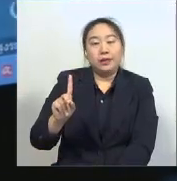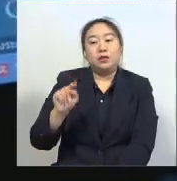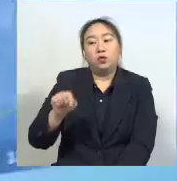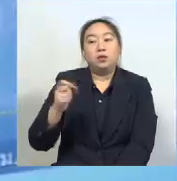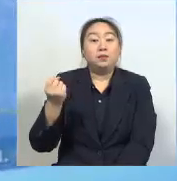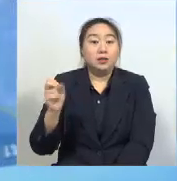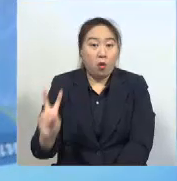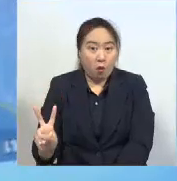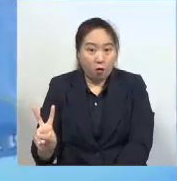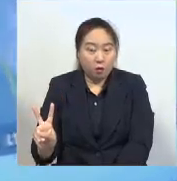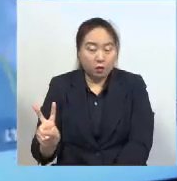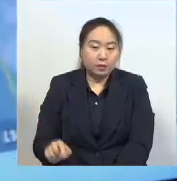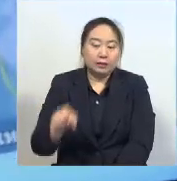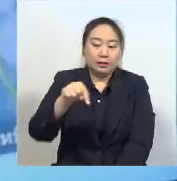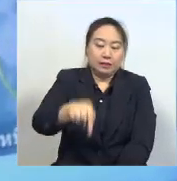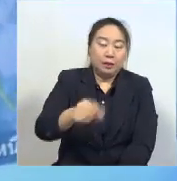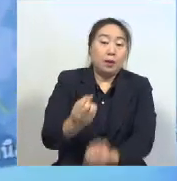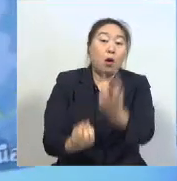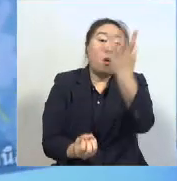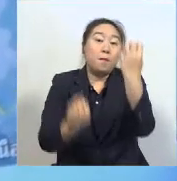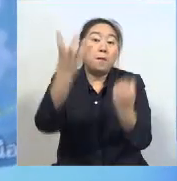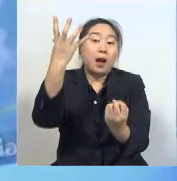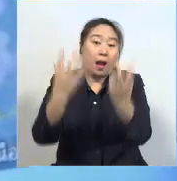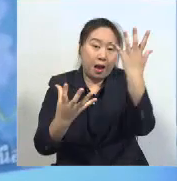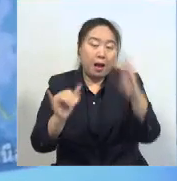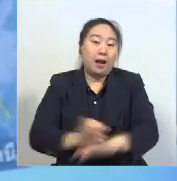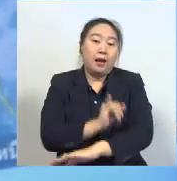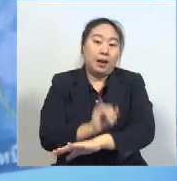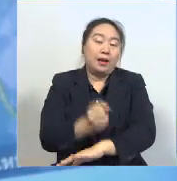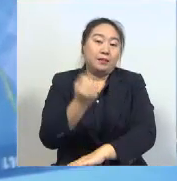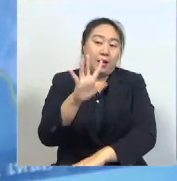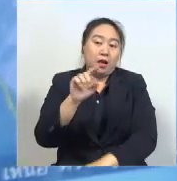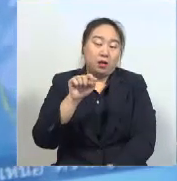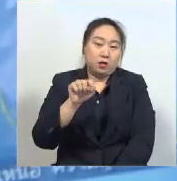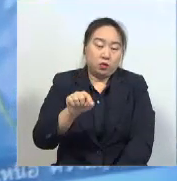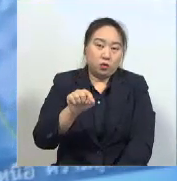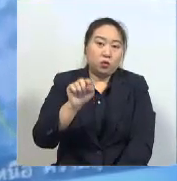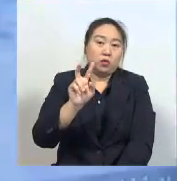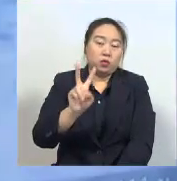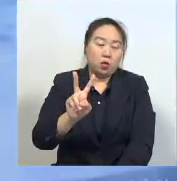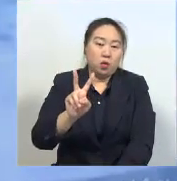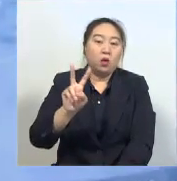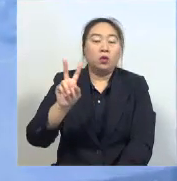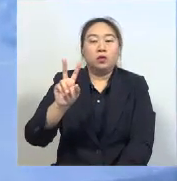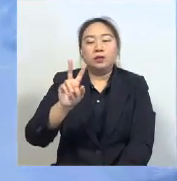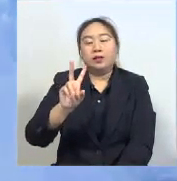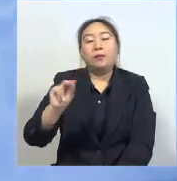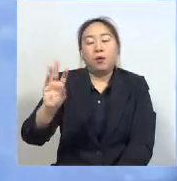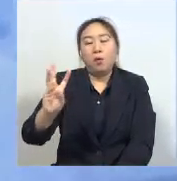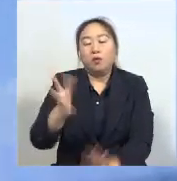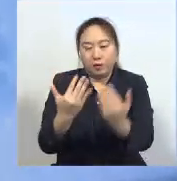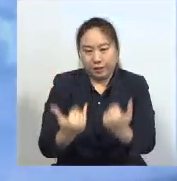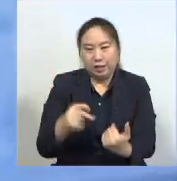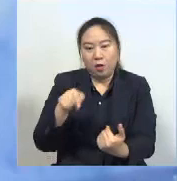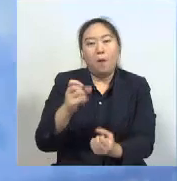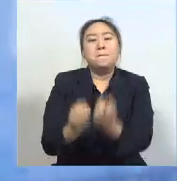าส่วนที่2เป็นเขตป่าเนื้อที่จำนวน15ไร่2งาน36ตารางวาซึ่งอยู่ในเขตพื้นที่ป่าสงวนแห่ง